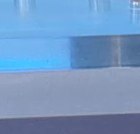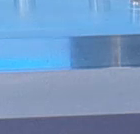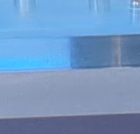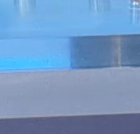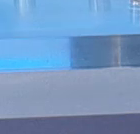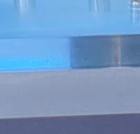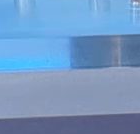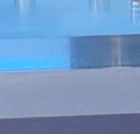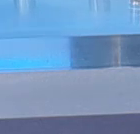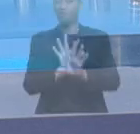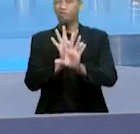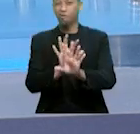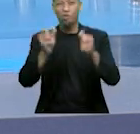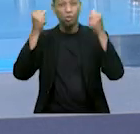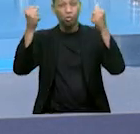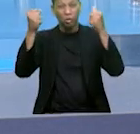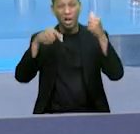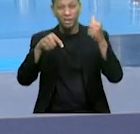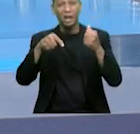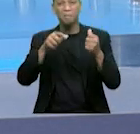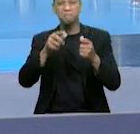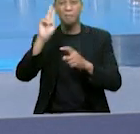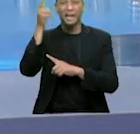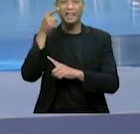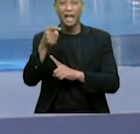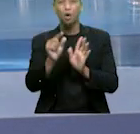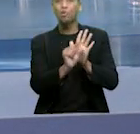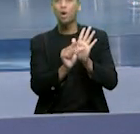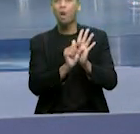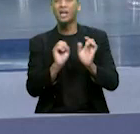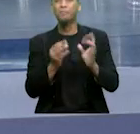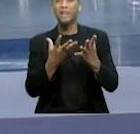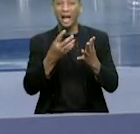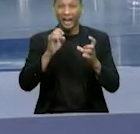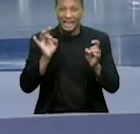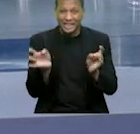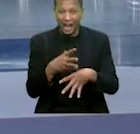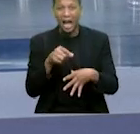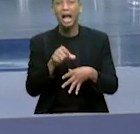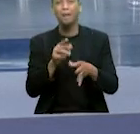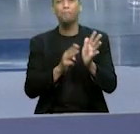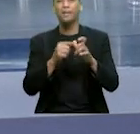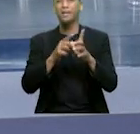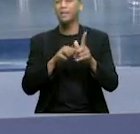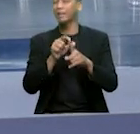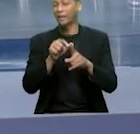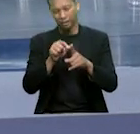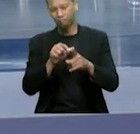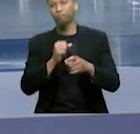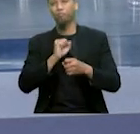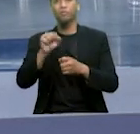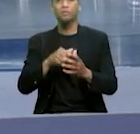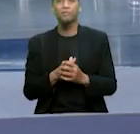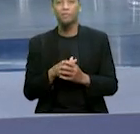Kita mulai informasi pertama, pemirsa. Unjuk rasa mendesak pemerintah mencabut Undang-Undang Cipta Kerja di kawasan Menteng, Jakarta Pusat berlangsung ricuh. Kericuhan